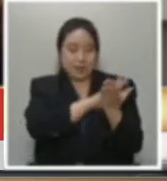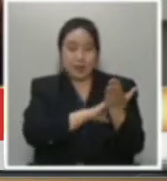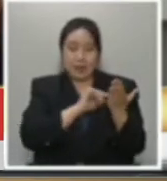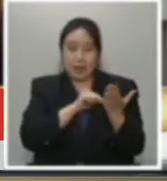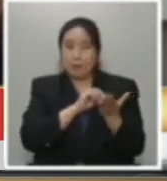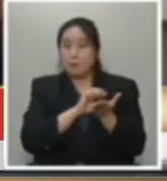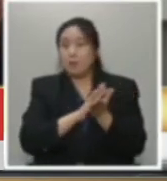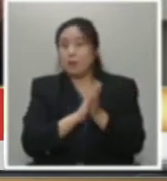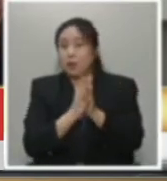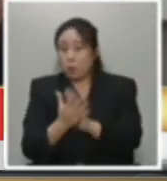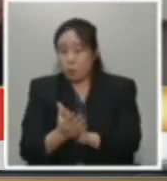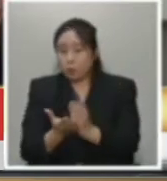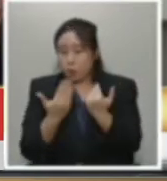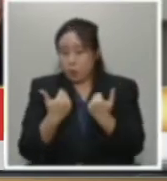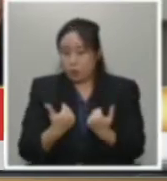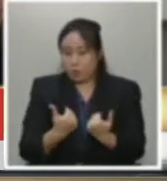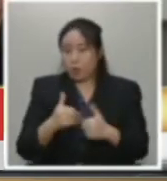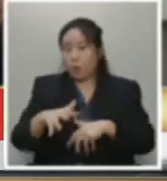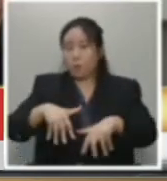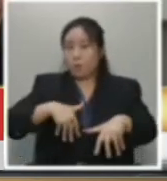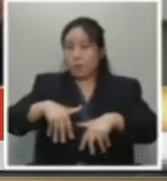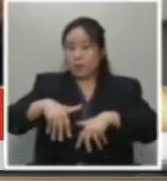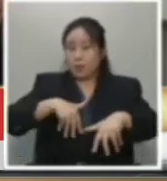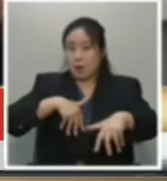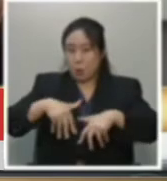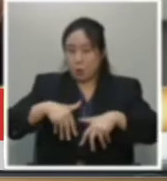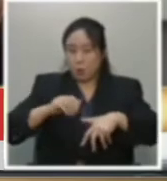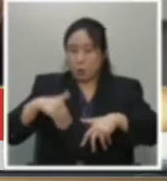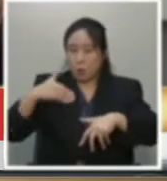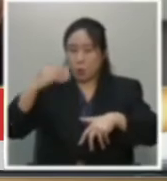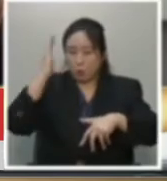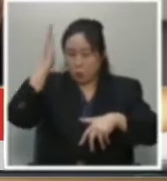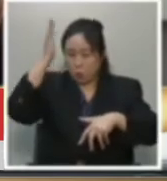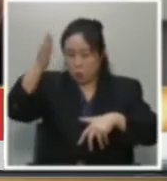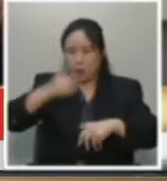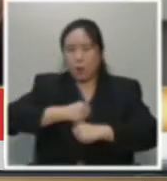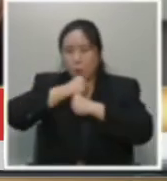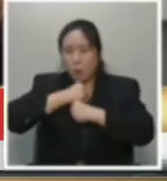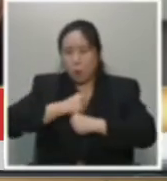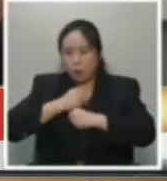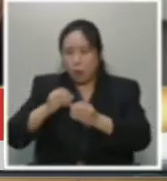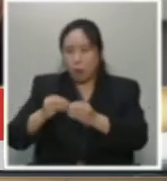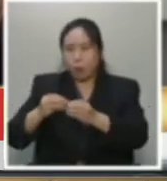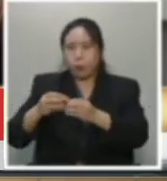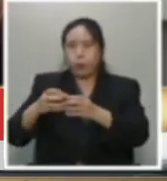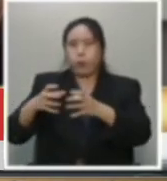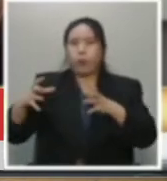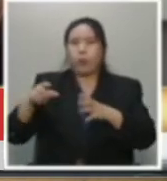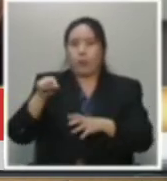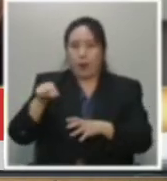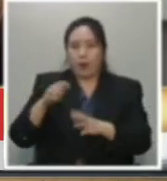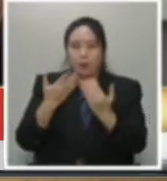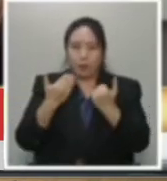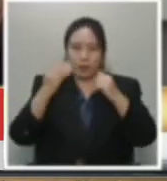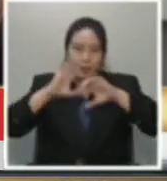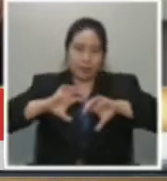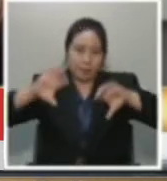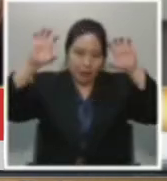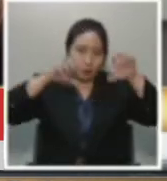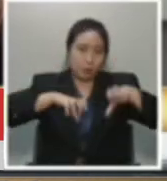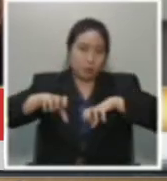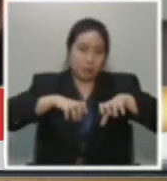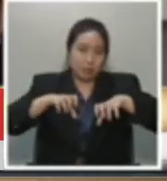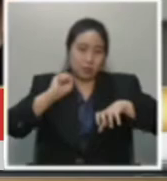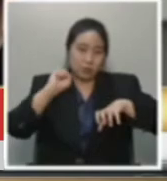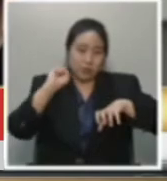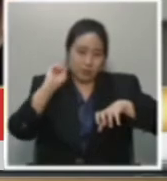ลี่ยนแปลงโครงสร้างของประชากรไปสู่สังคมผู้สูงอายุอย่างสมบูรณ์ทำให้ภาครัฐต้องจัดสวัสดิการ